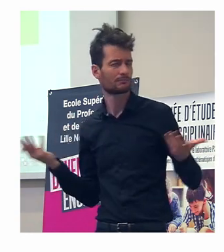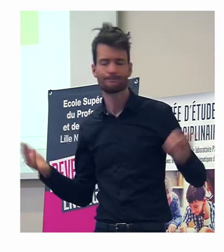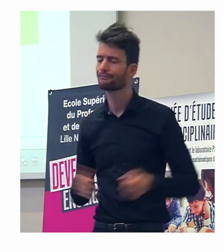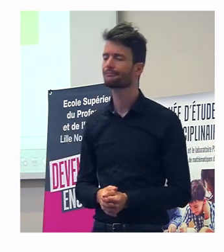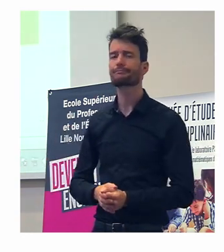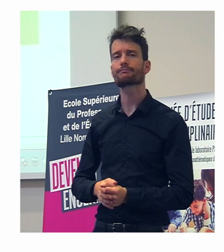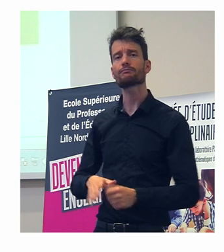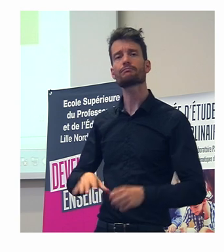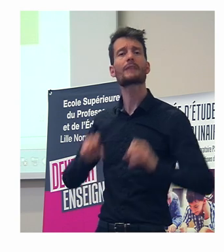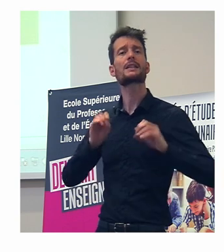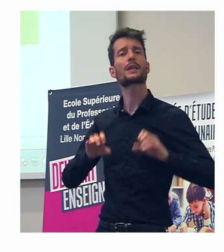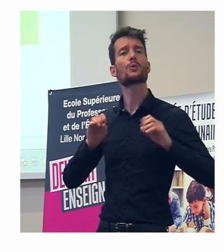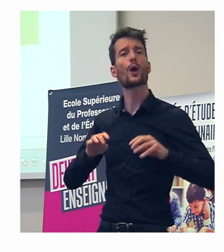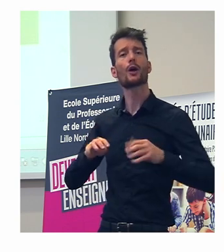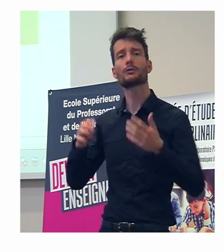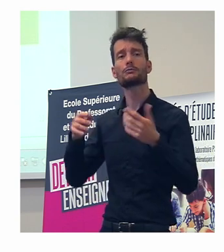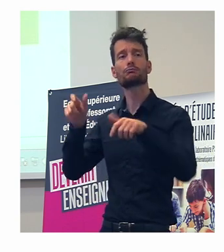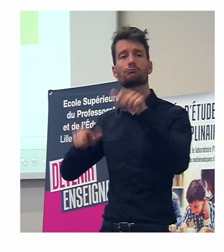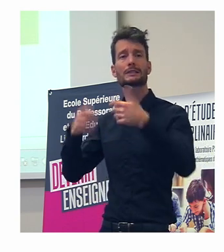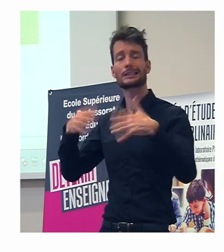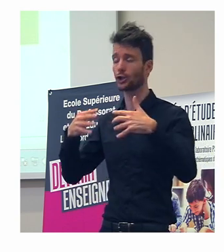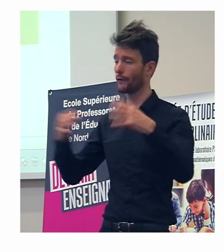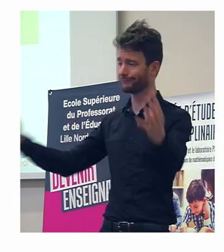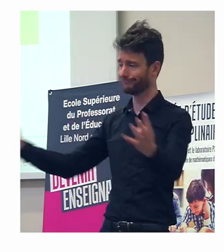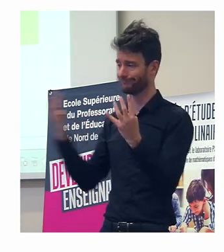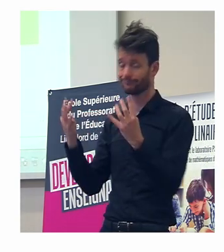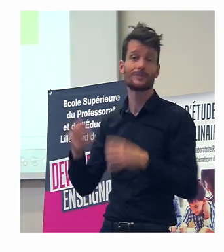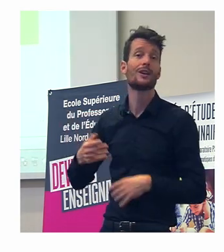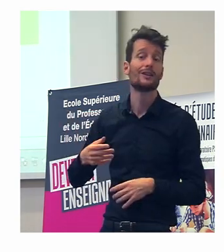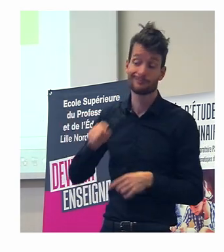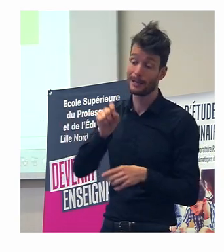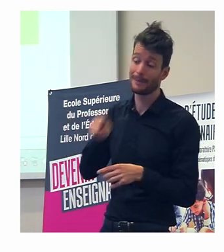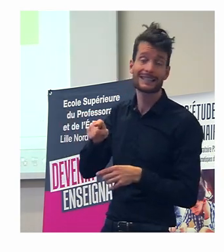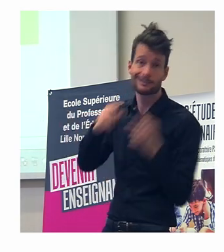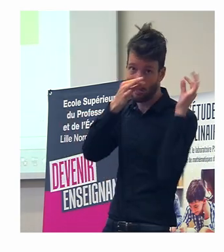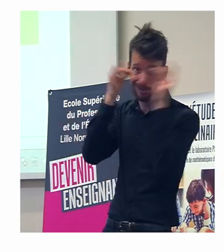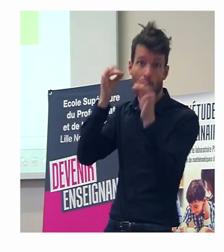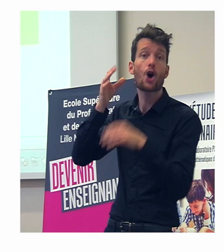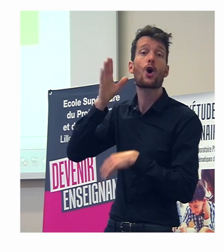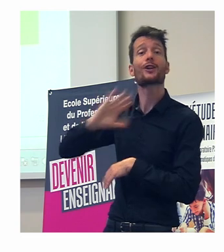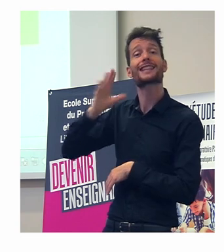19 instituteurs qui étaient tous mes anciens étudiants pour éviter le